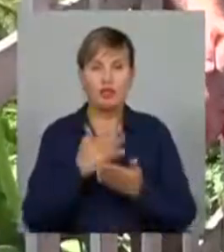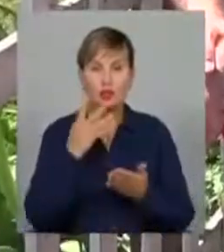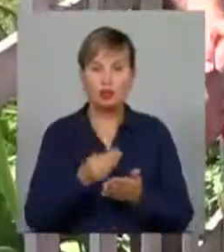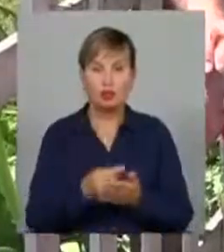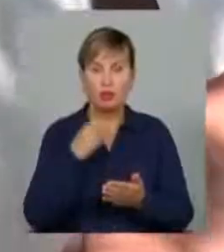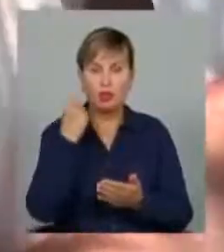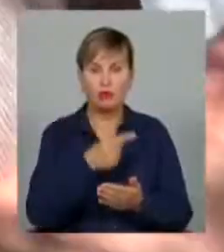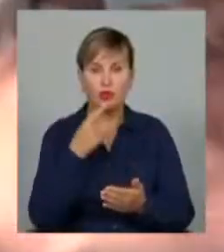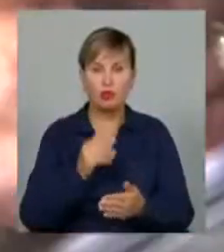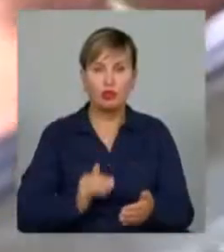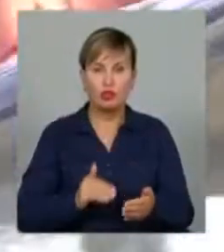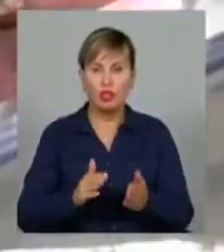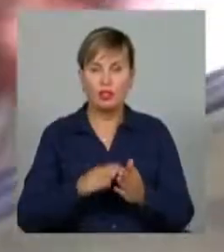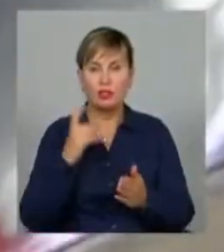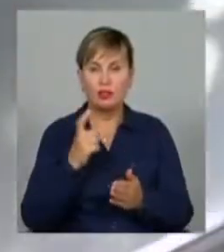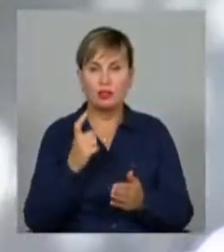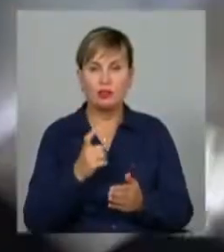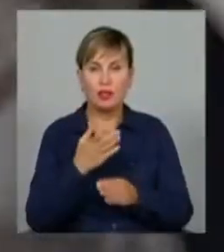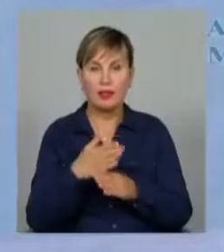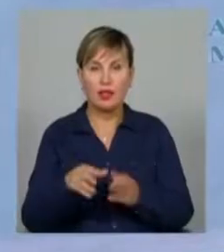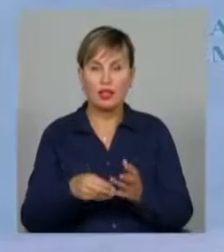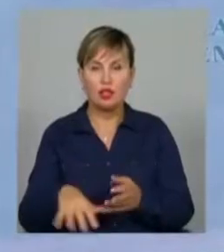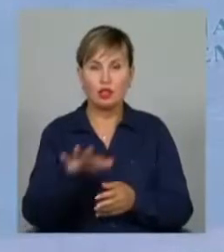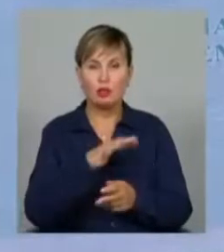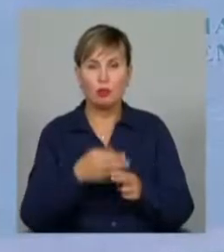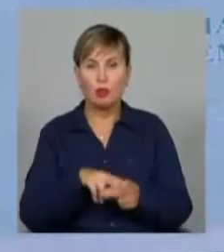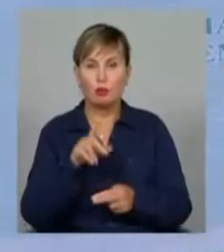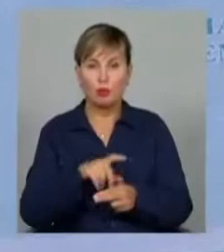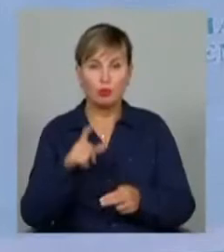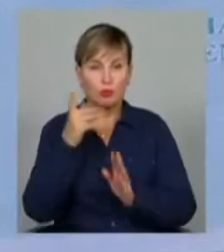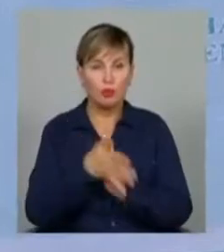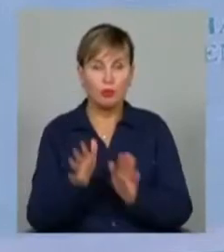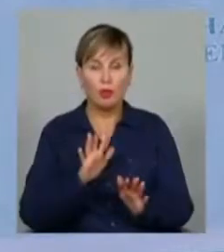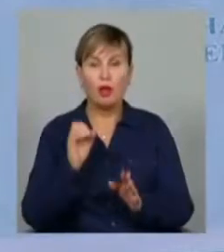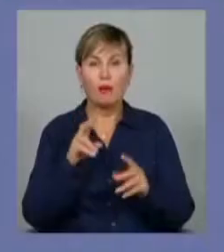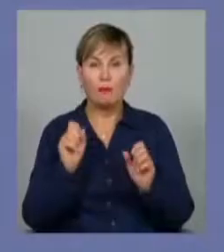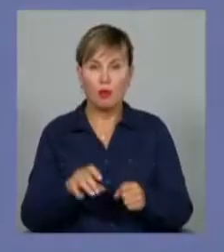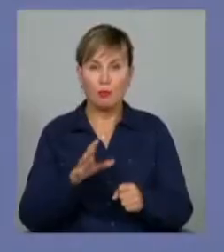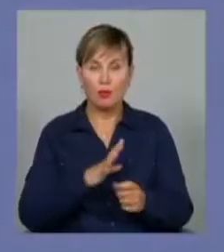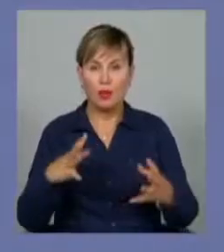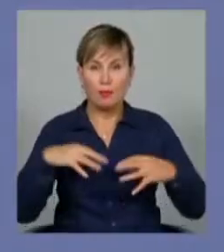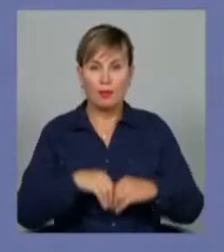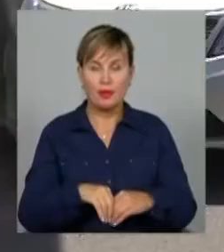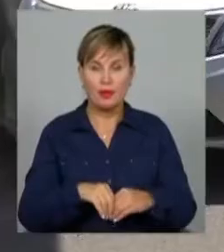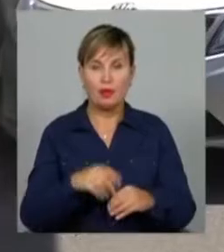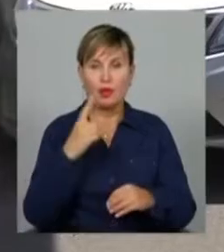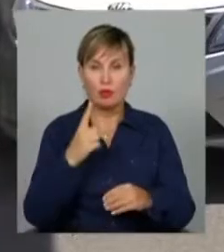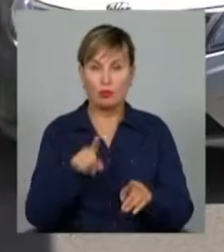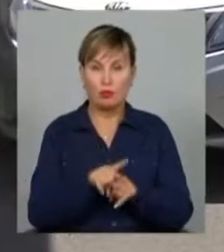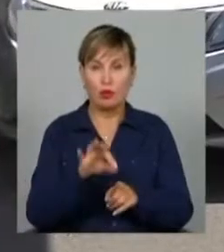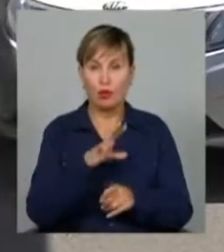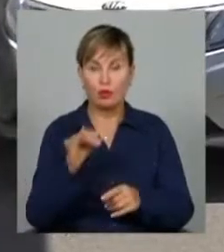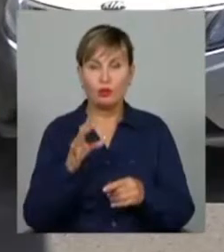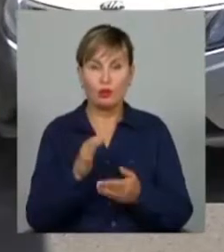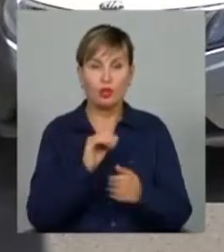собственником индивидуальной частной недвижимости с отдельной территорией. Поэтому людям непонятно, как они могут быть объединены под одну ОСИ и тем